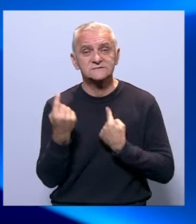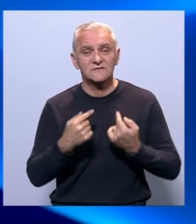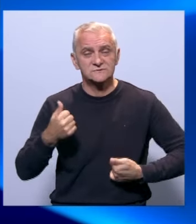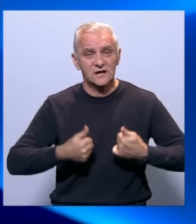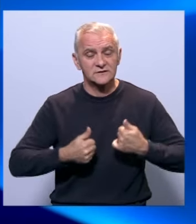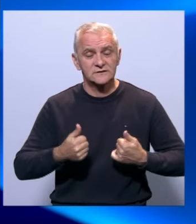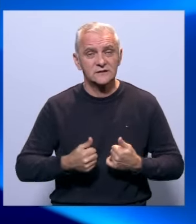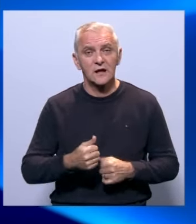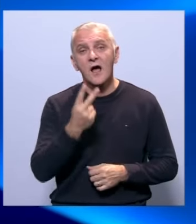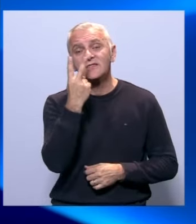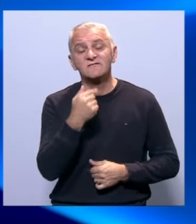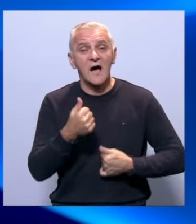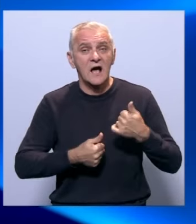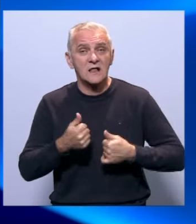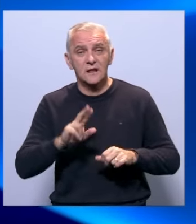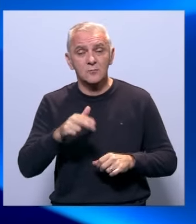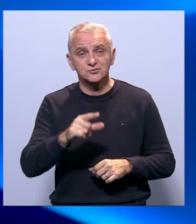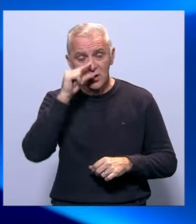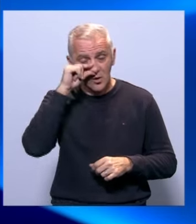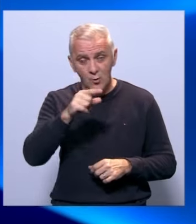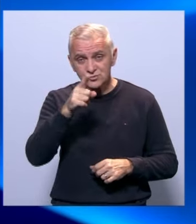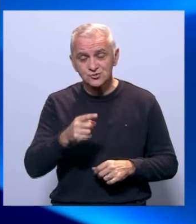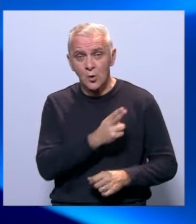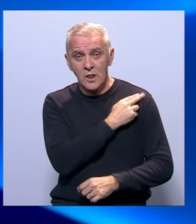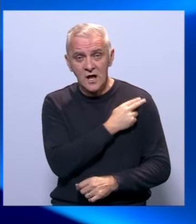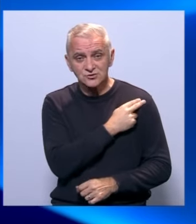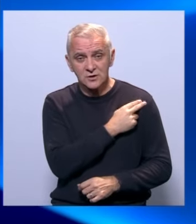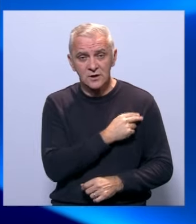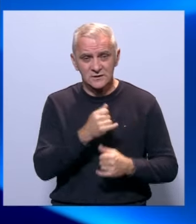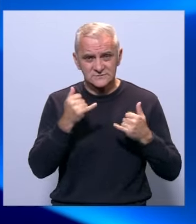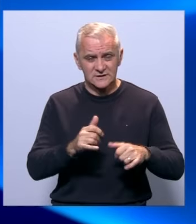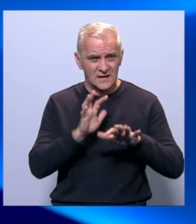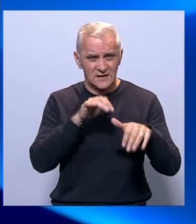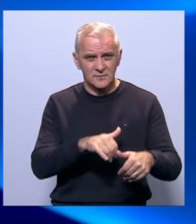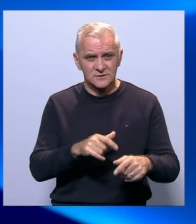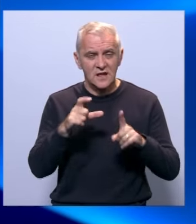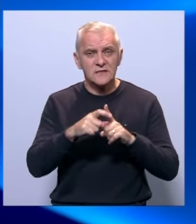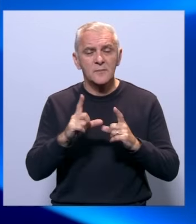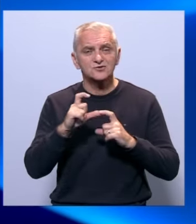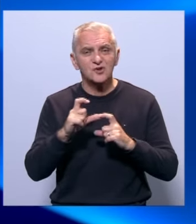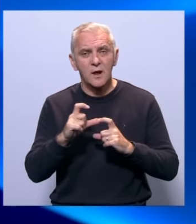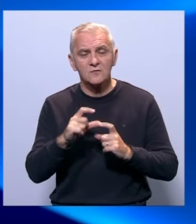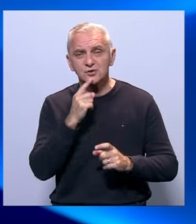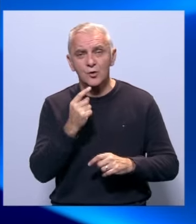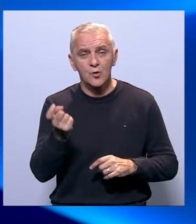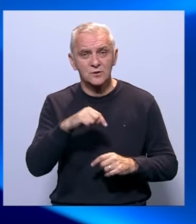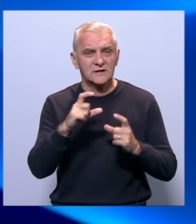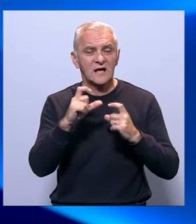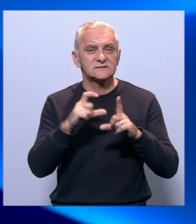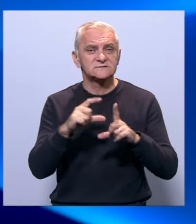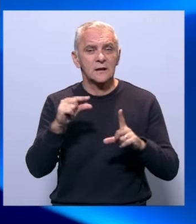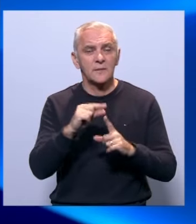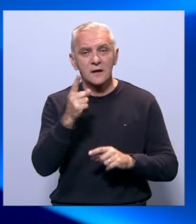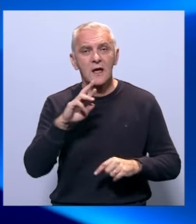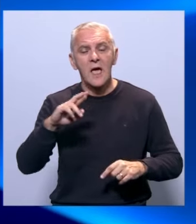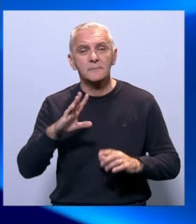dva kandidata se moglo glasati za općinskog načelnika, aktuelnog načelnika općine Jablanica, Damira Šabanovića, koji dolazi ispred SDP-a, i